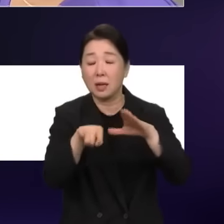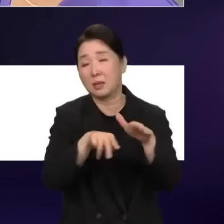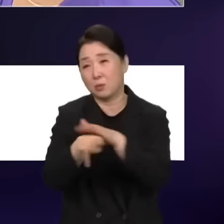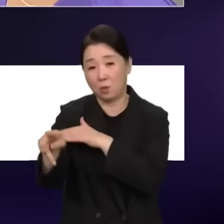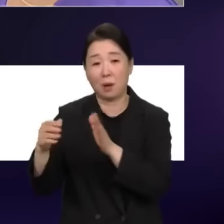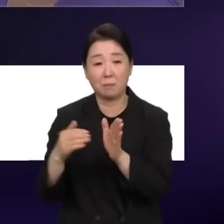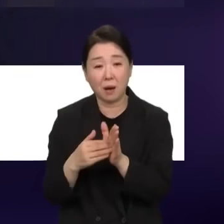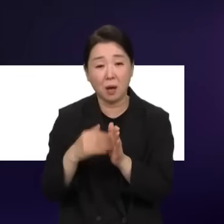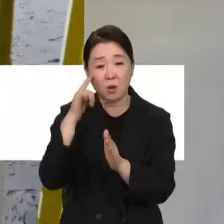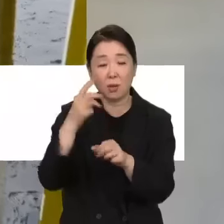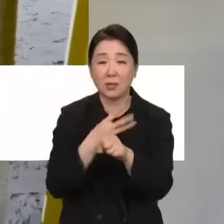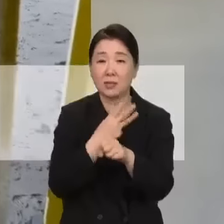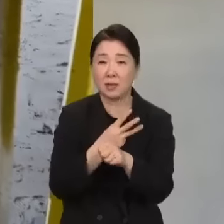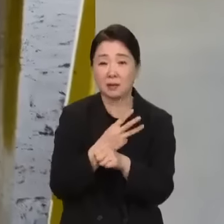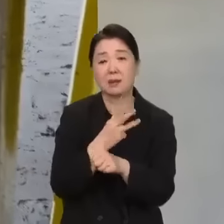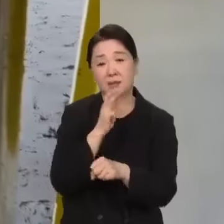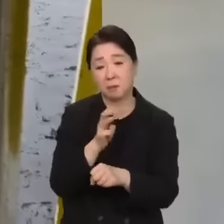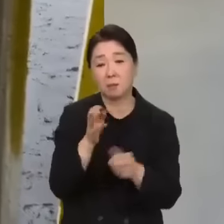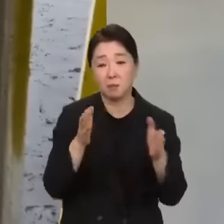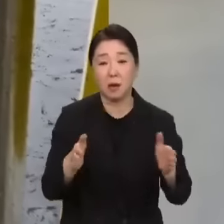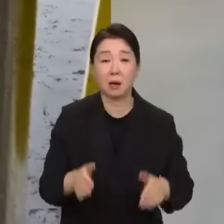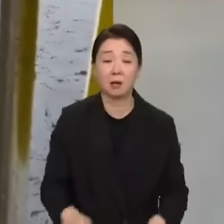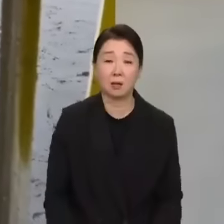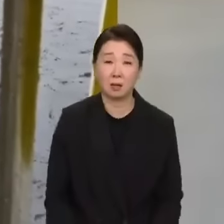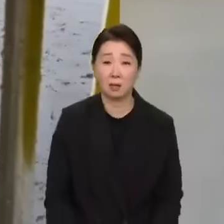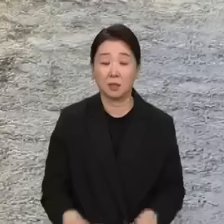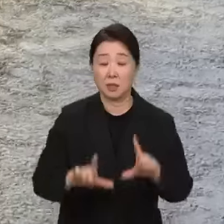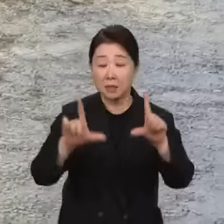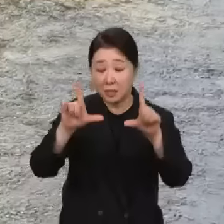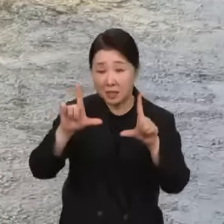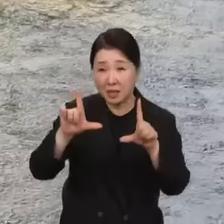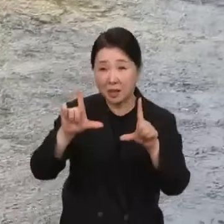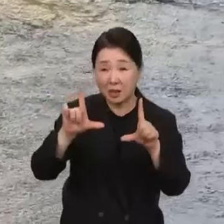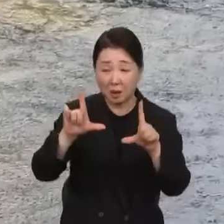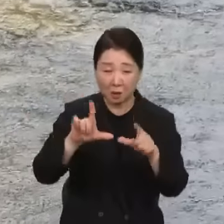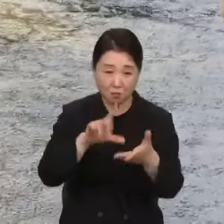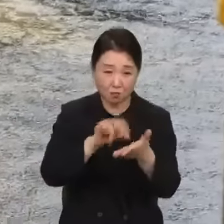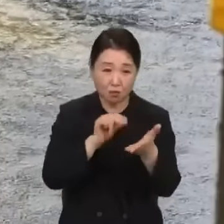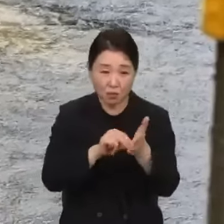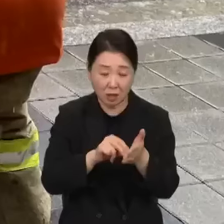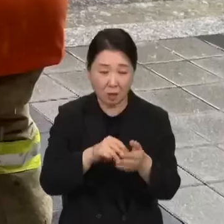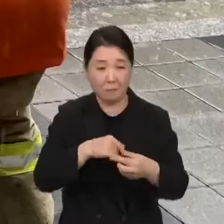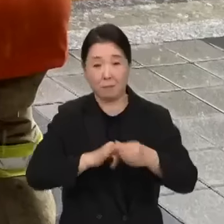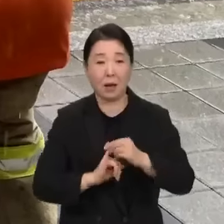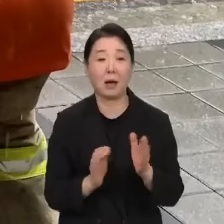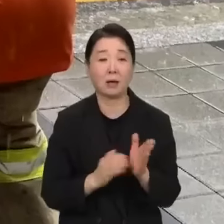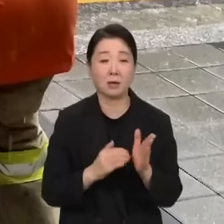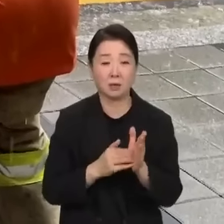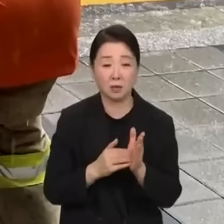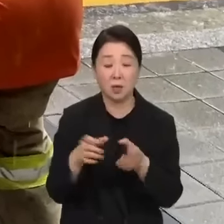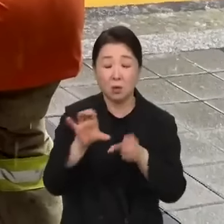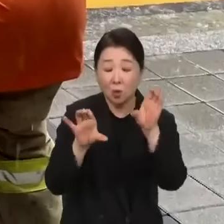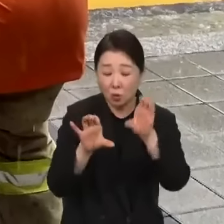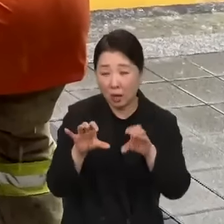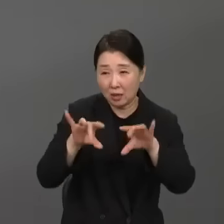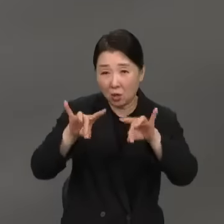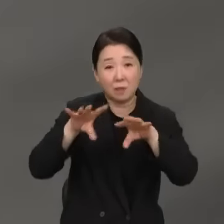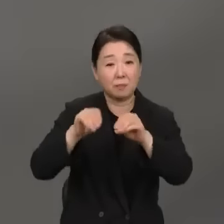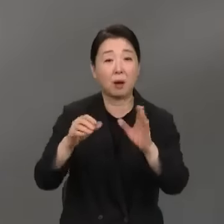거죠. 3시간 반 동안. 기상 관측 장비가 오류를 일으켰고 여수 산단 화학 공장 전기가